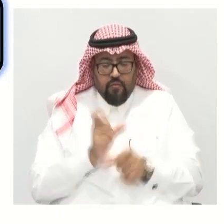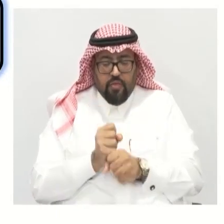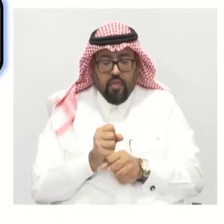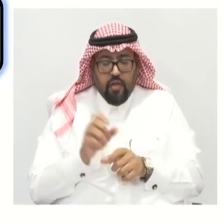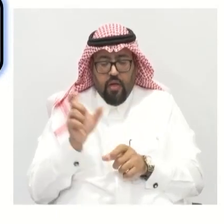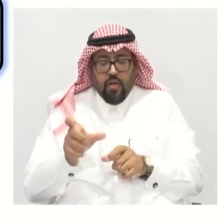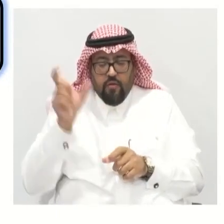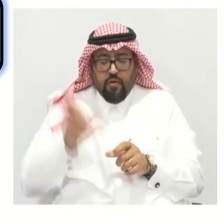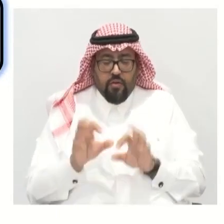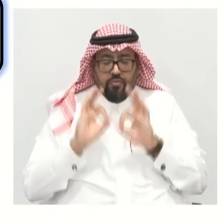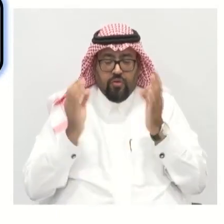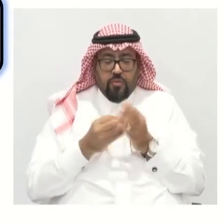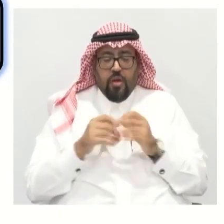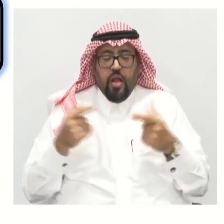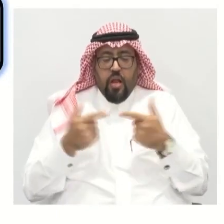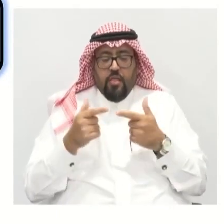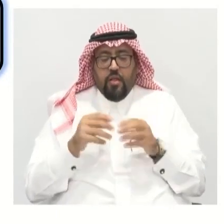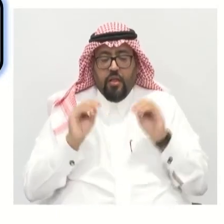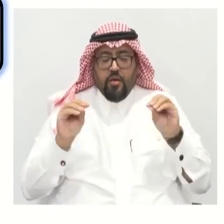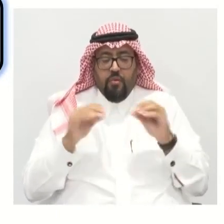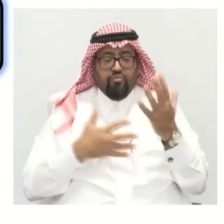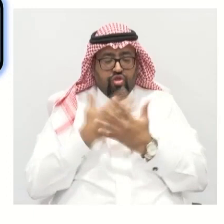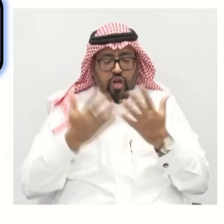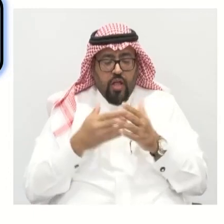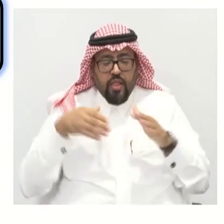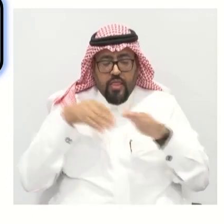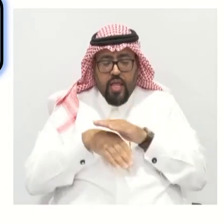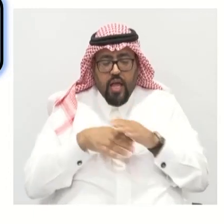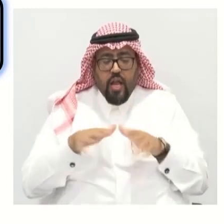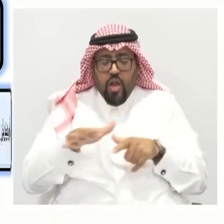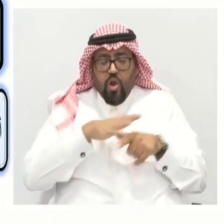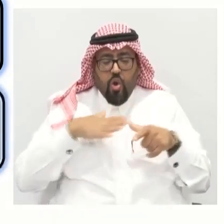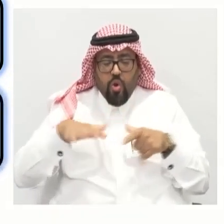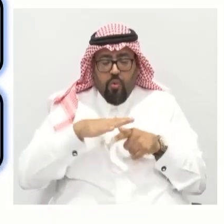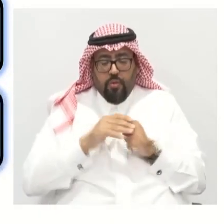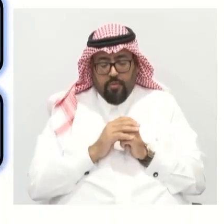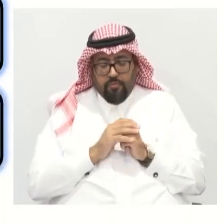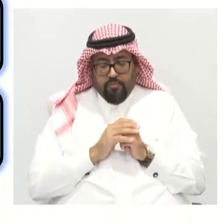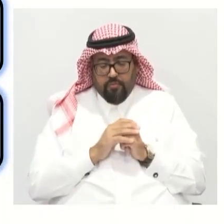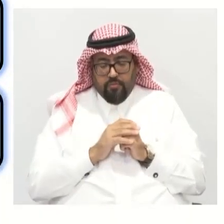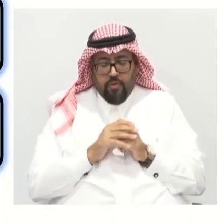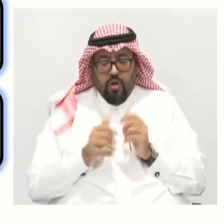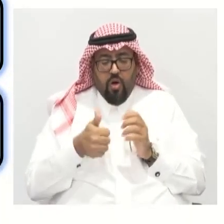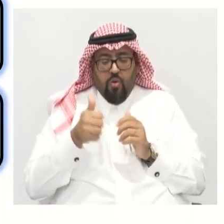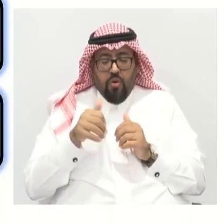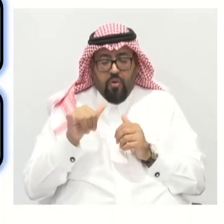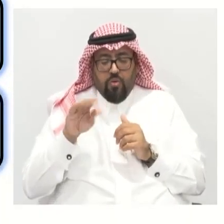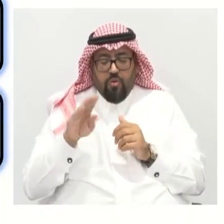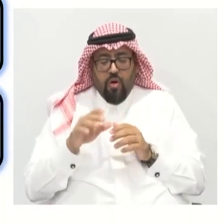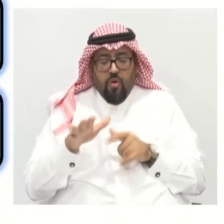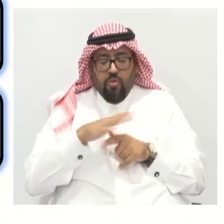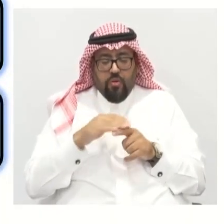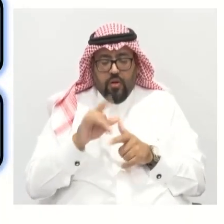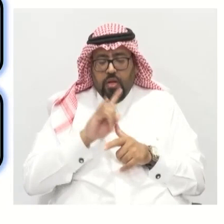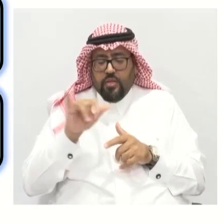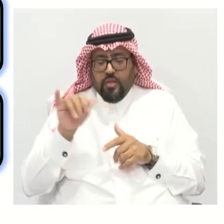حقوق افراد المجتمع الذين تحدث لهم المشكلات داخل الوطن او يكونون في اوضاع